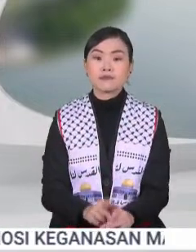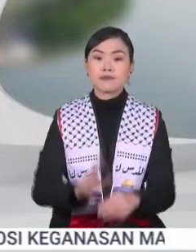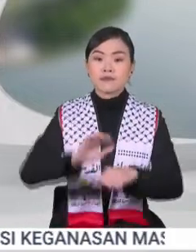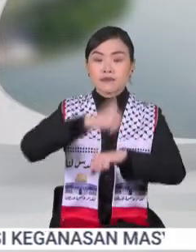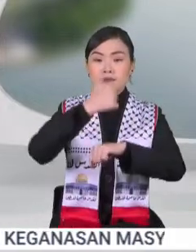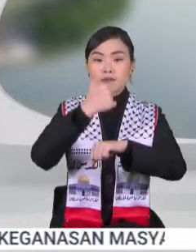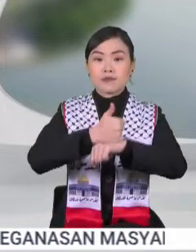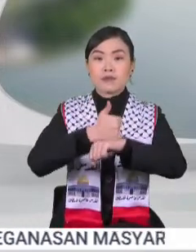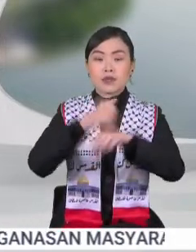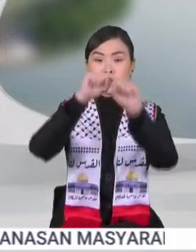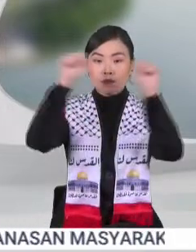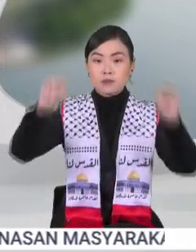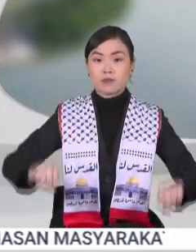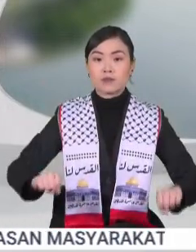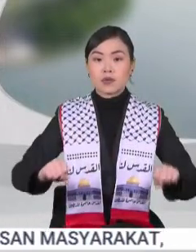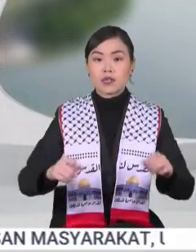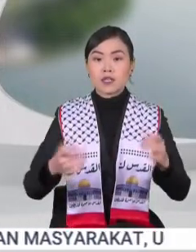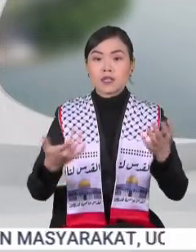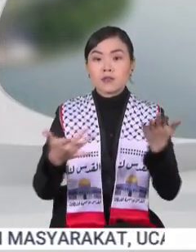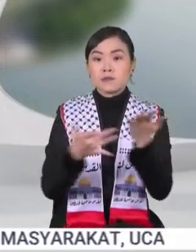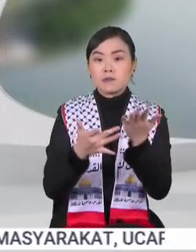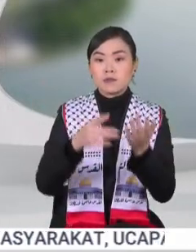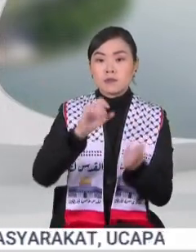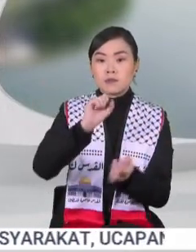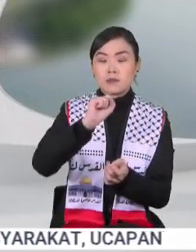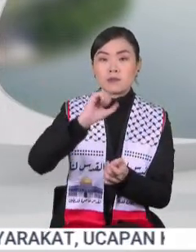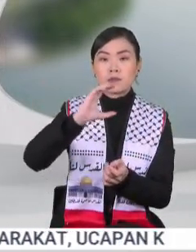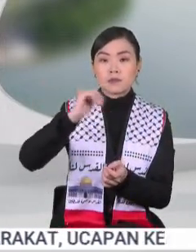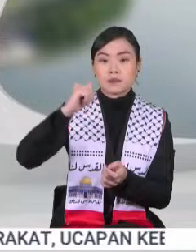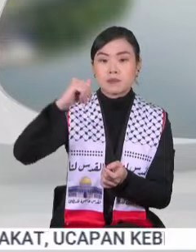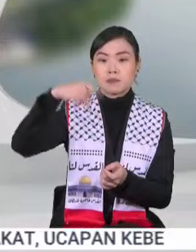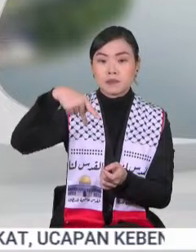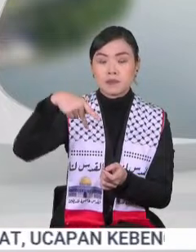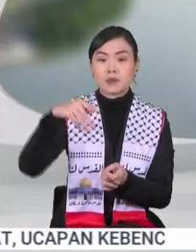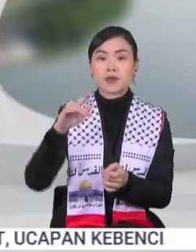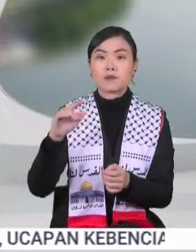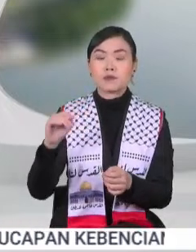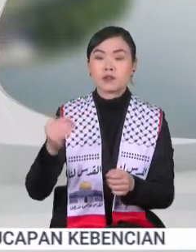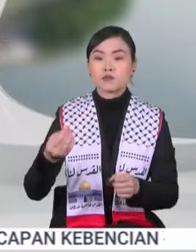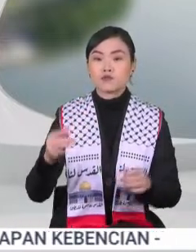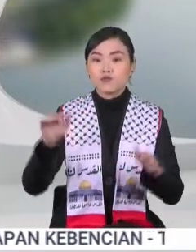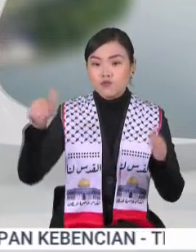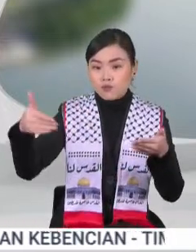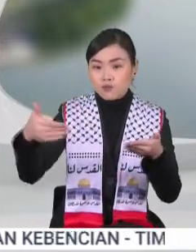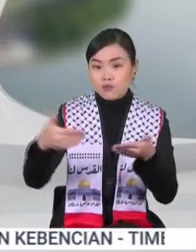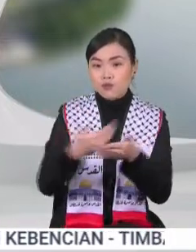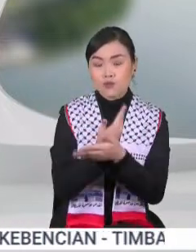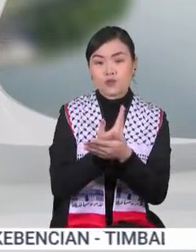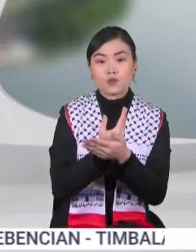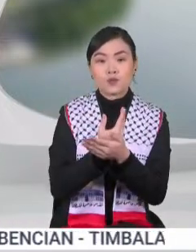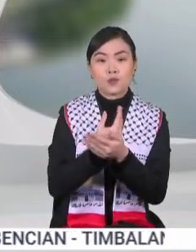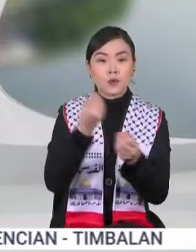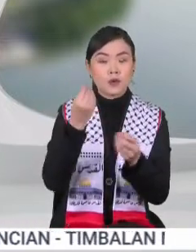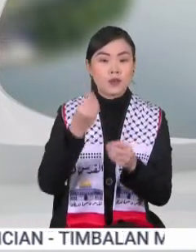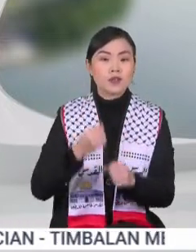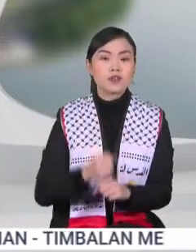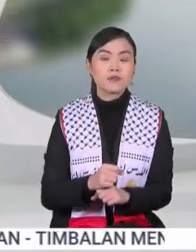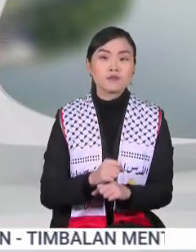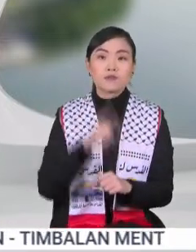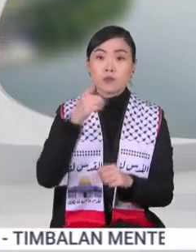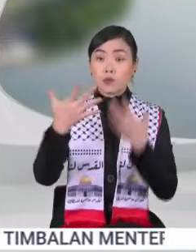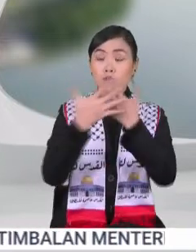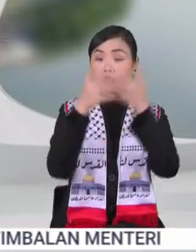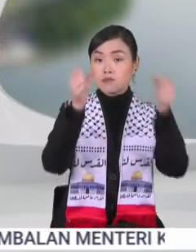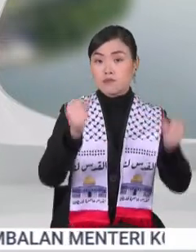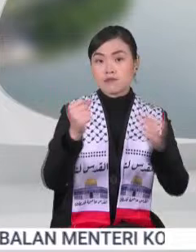keselamatan elektronik bersepadu ak memberi nafas baharu kepada sistem keselamatan di negeri ini semua penjara